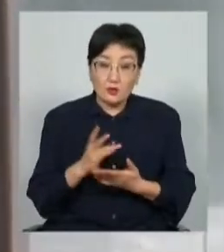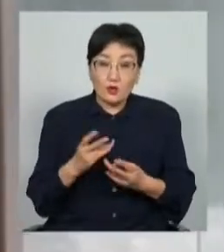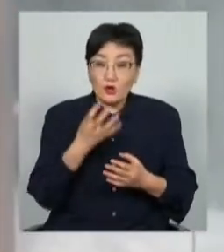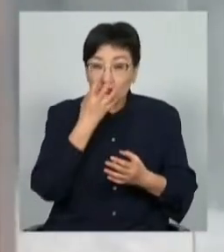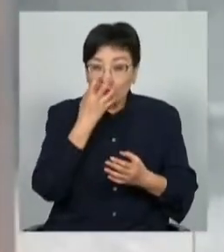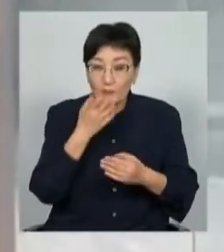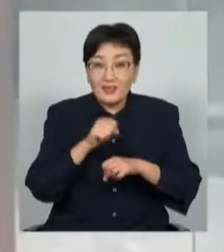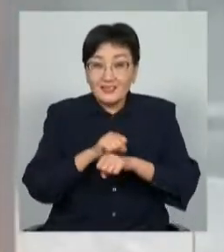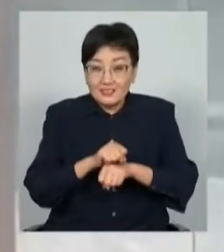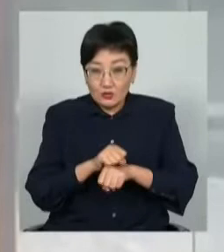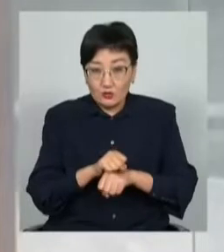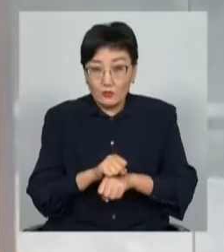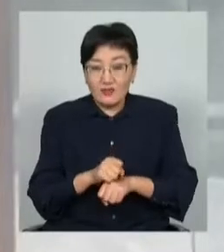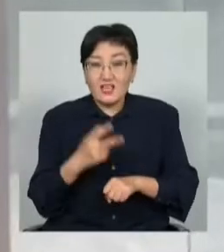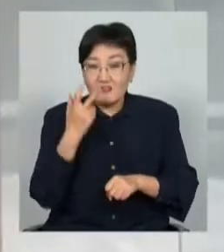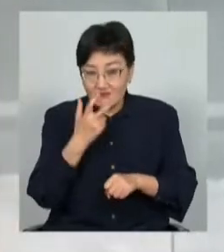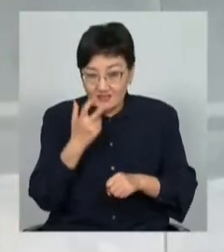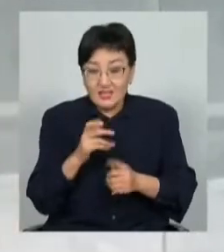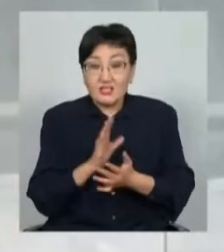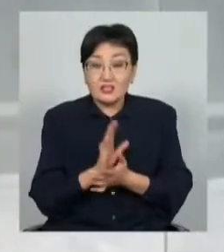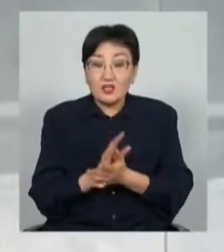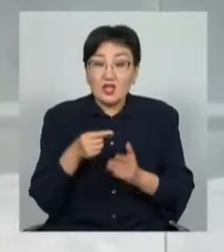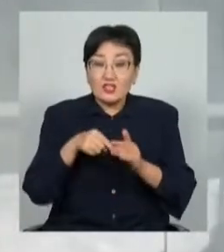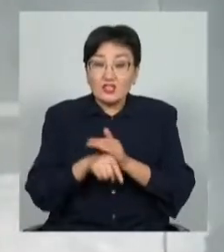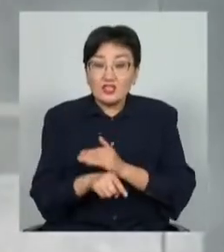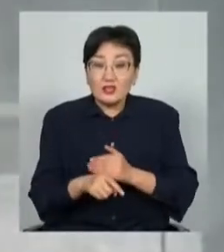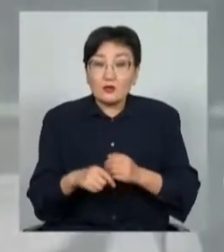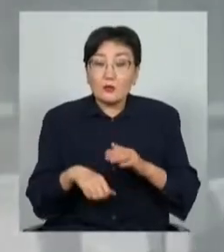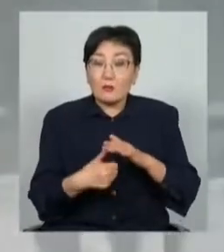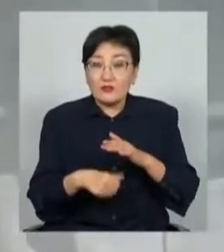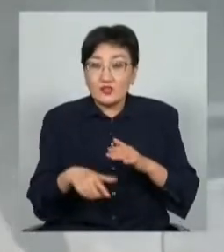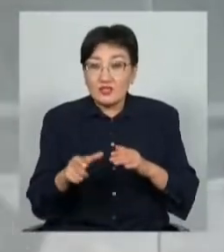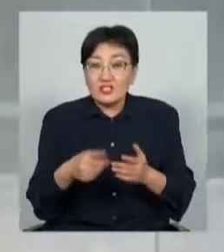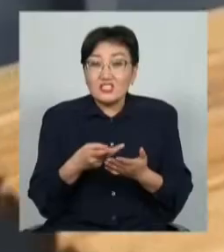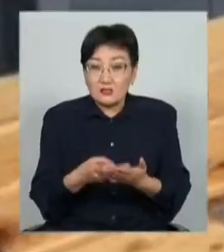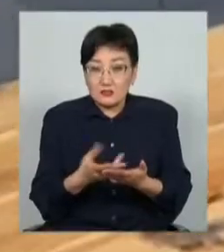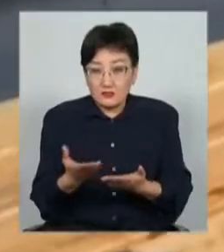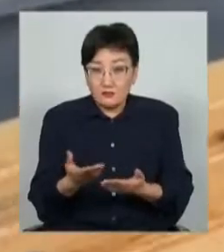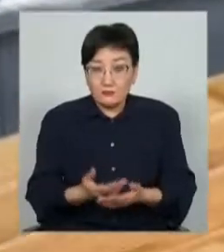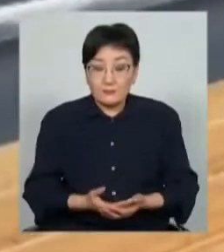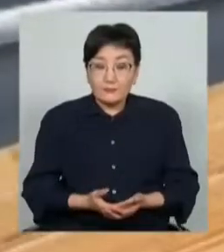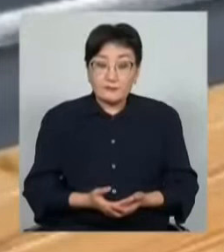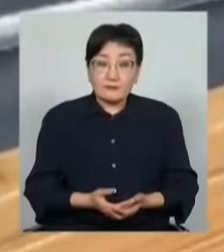теплый остановкадар ғой, кейбіреуі сасып атады. Ішінде арақ ішетін кісілер жатады кейбіреу ішінде.